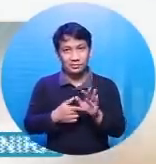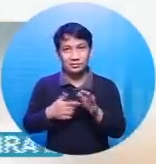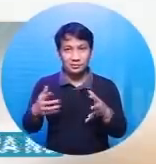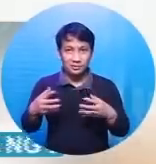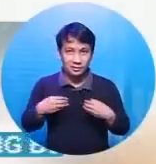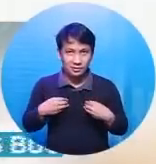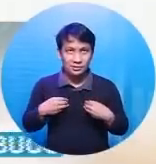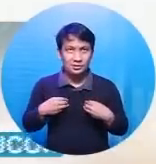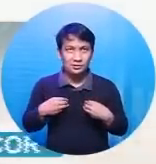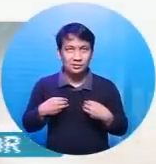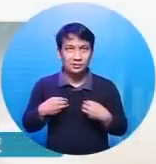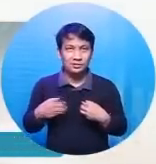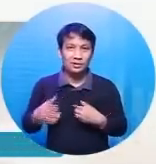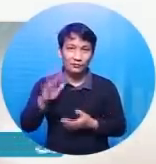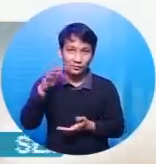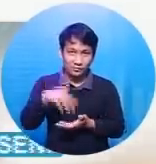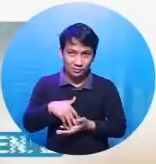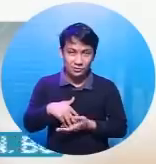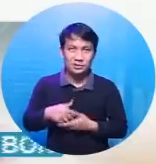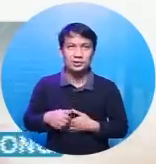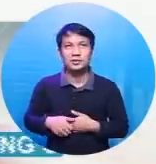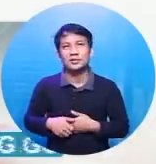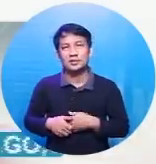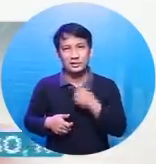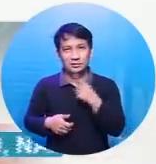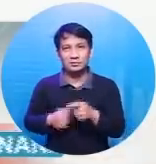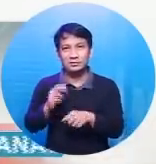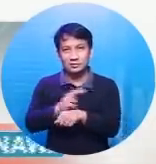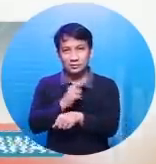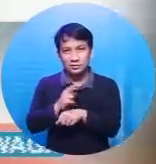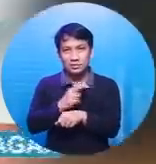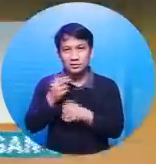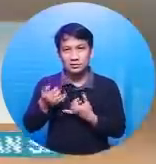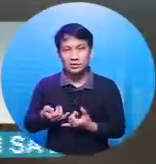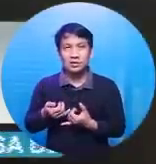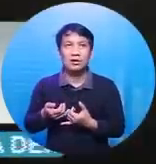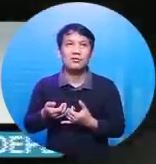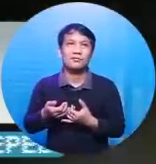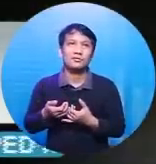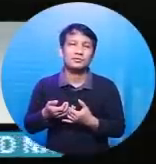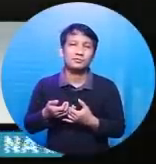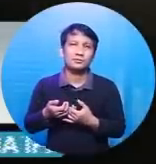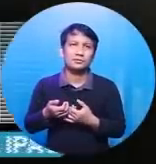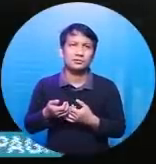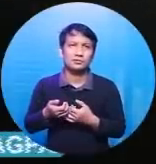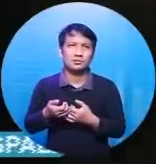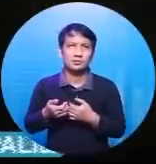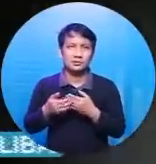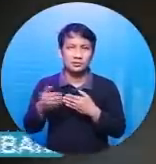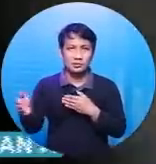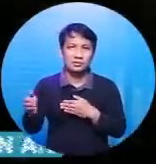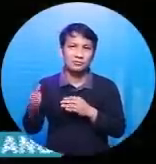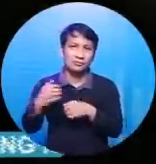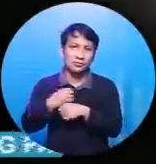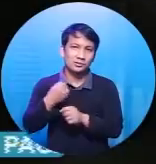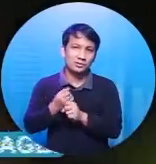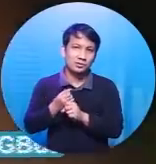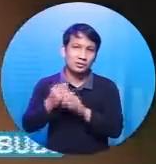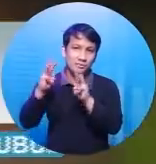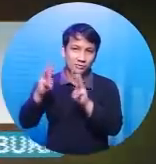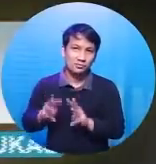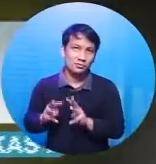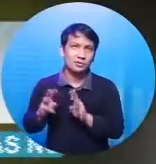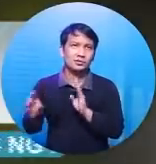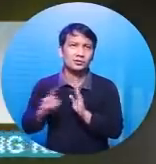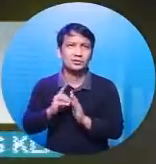nakuha ko na po yung 5,000. Gagamitin ko po ito para po mapalitan na po itong dingding namin. Yan po, bulok na